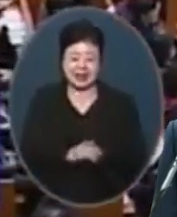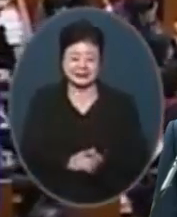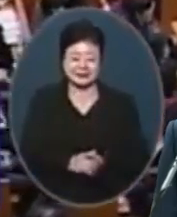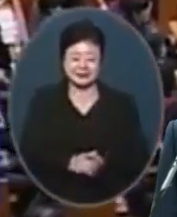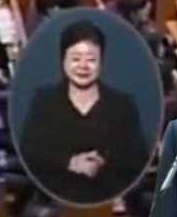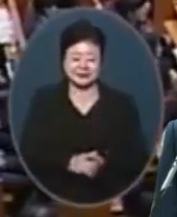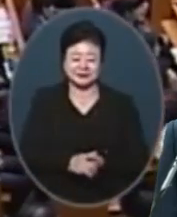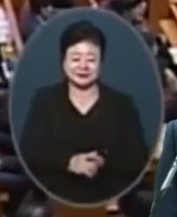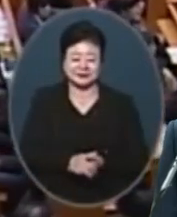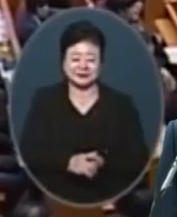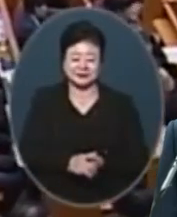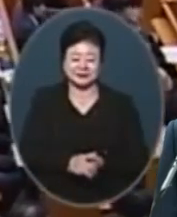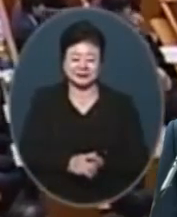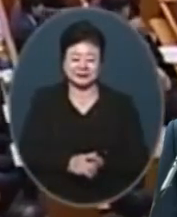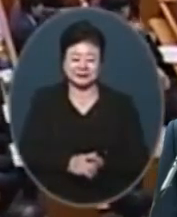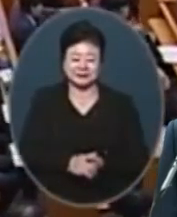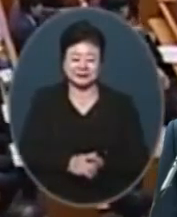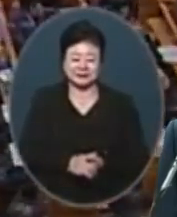해방하였습니다.